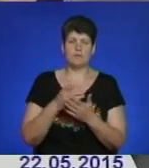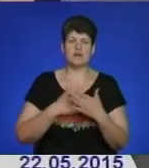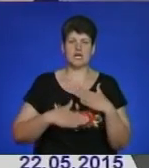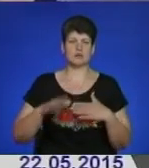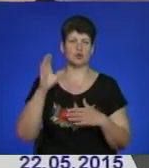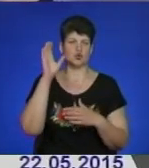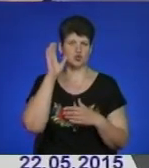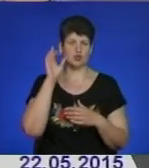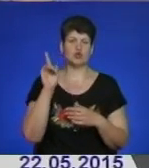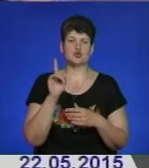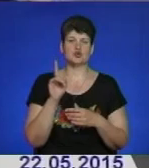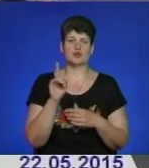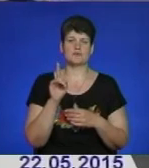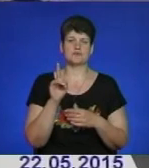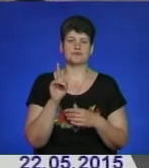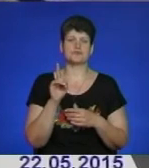що